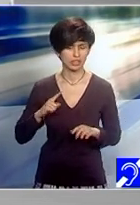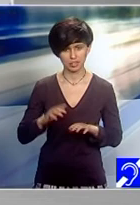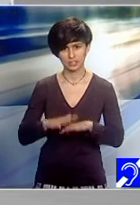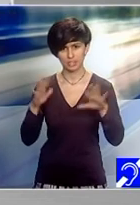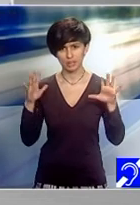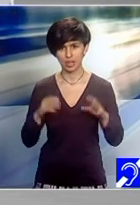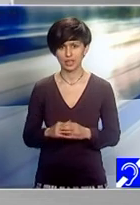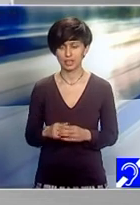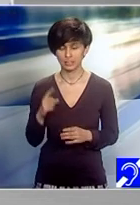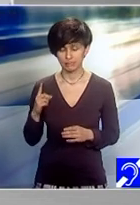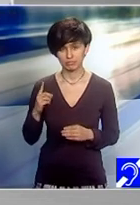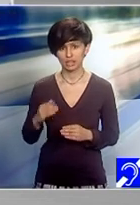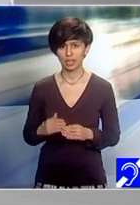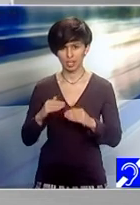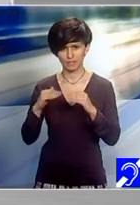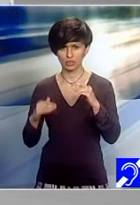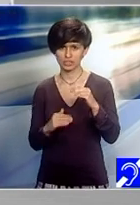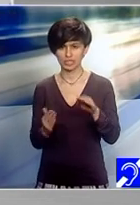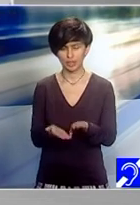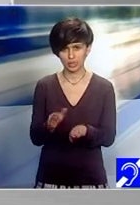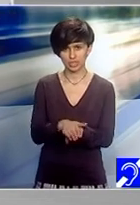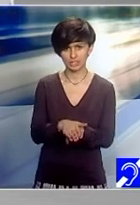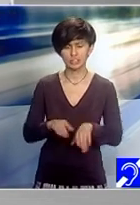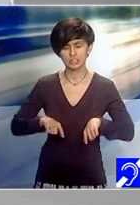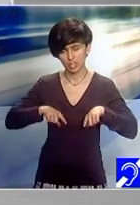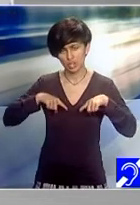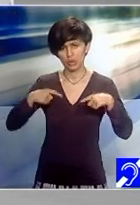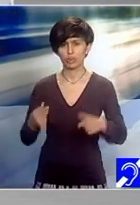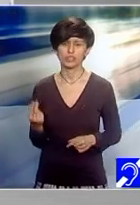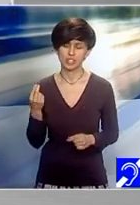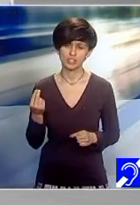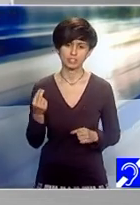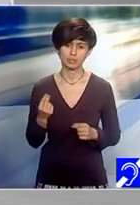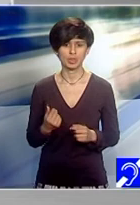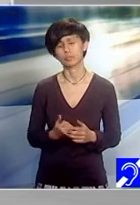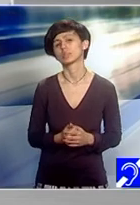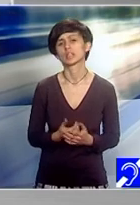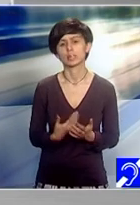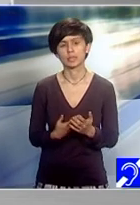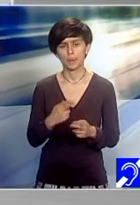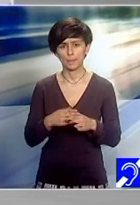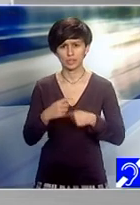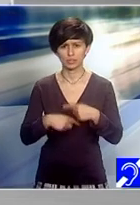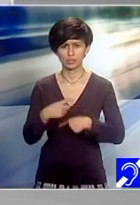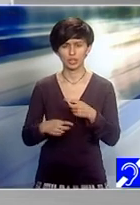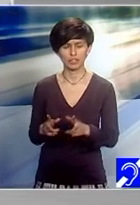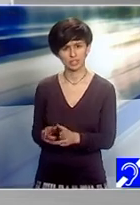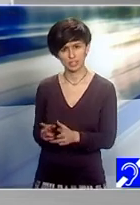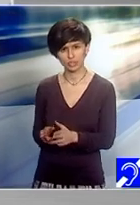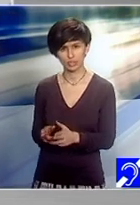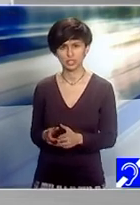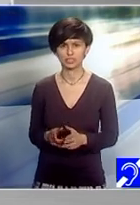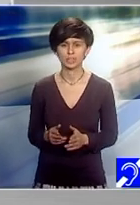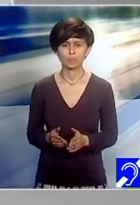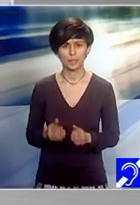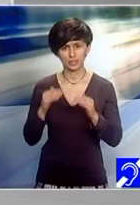mai bune, în scăderi de mortalitate, într-o viață mai bună pentru bolnavul cronic de cancer depistat în fază incipientă sau chiar